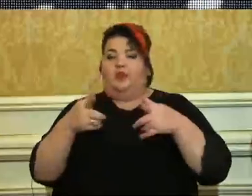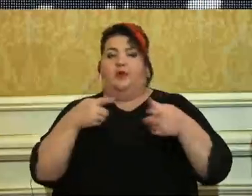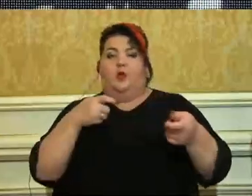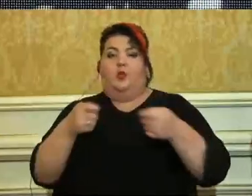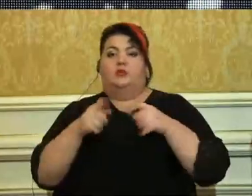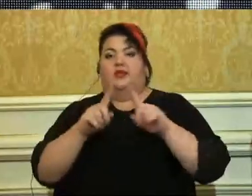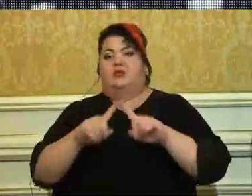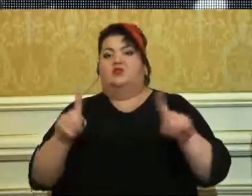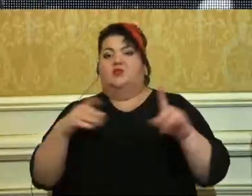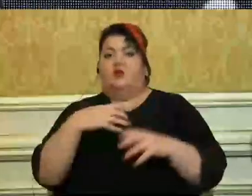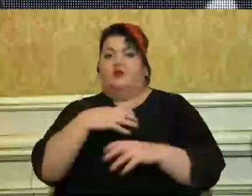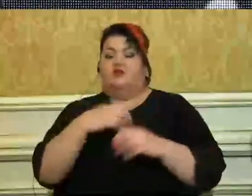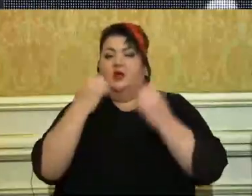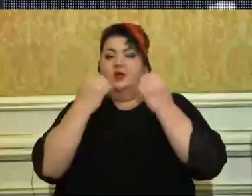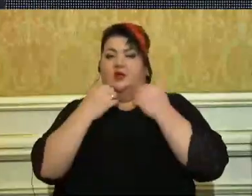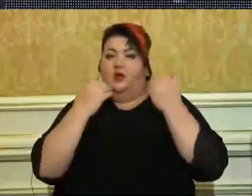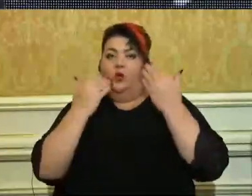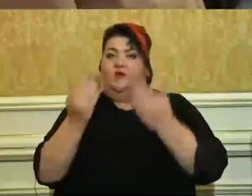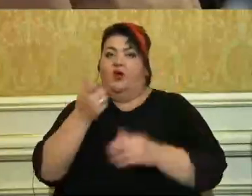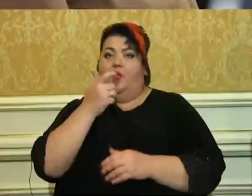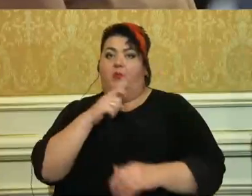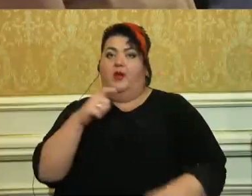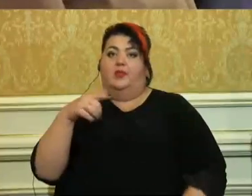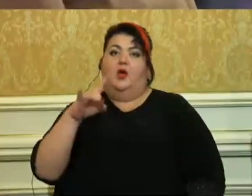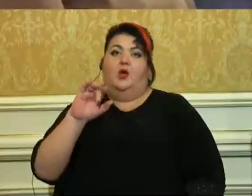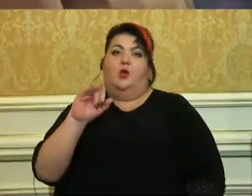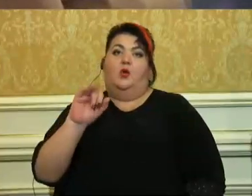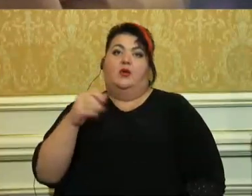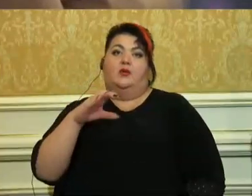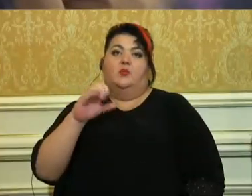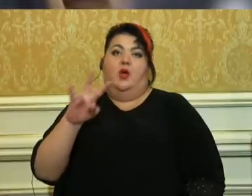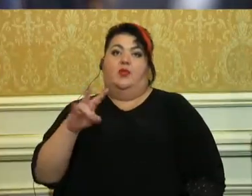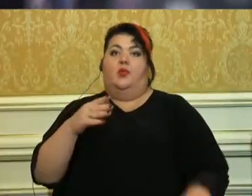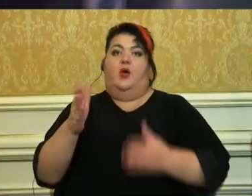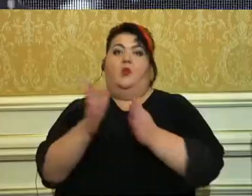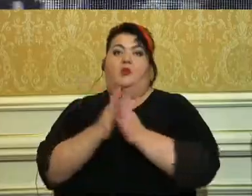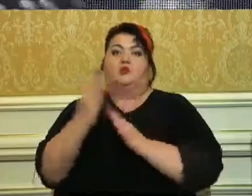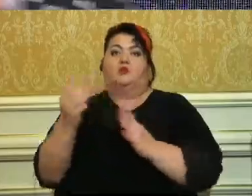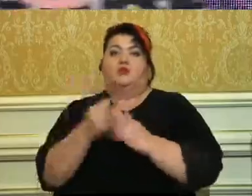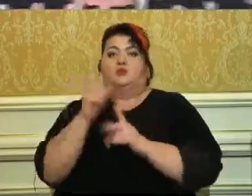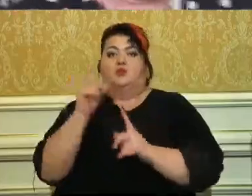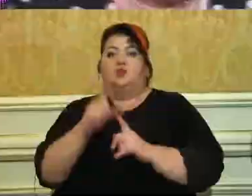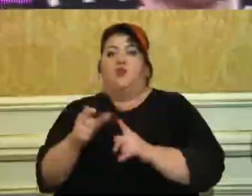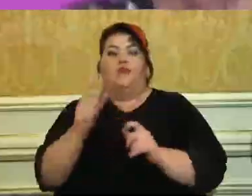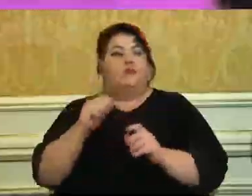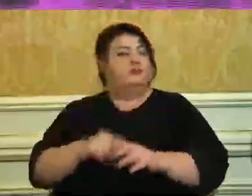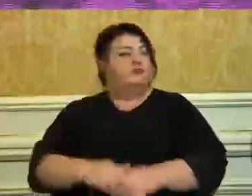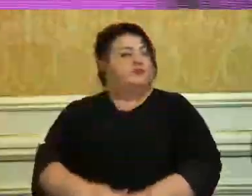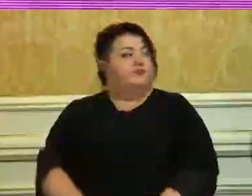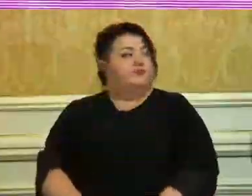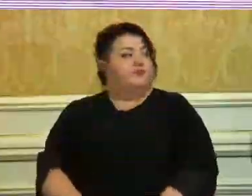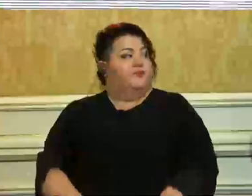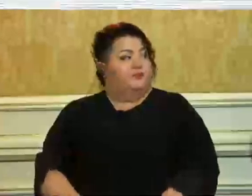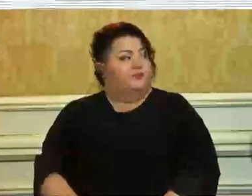and government, and this is an extremely important thing. Thank you very much, Mr. Gройсман, and I welcome you